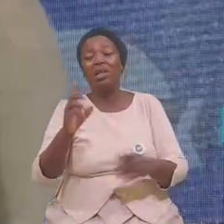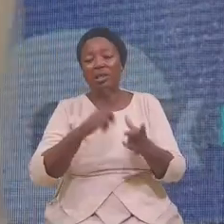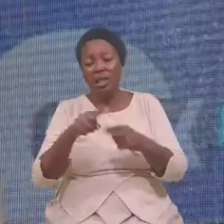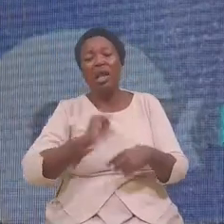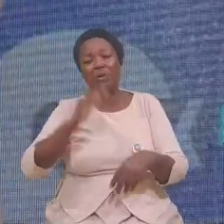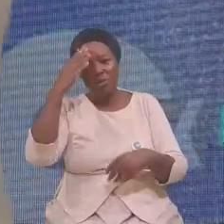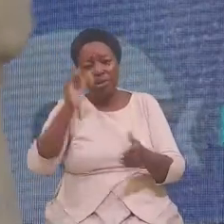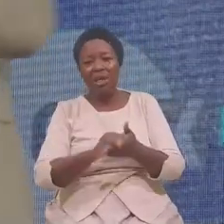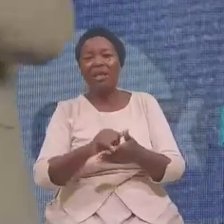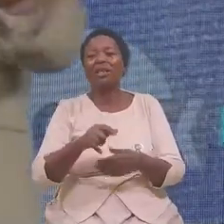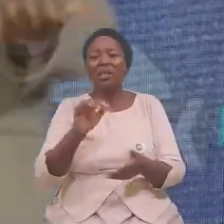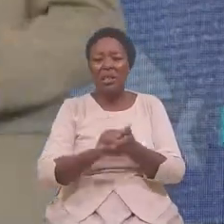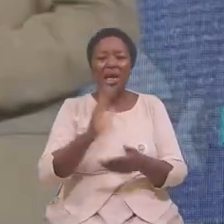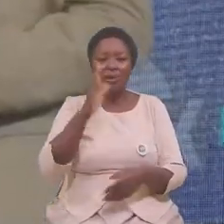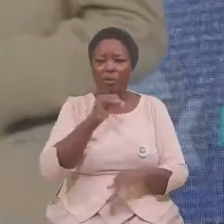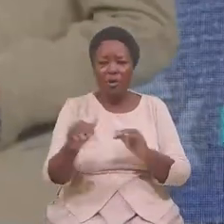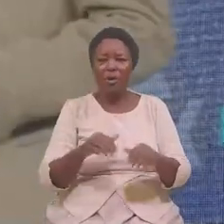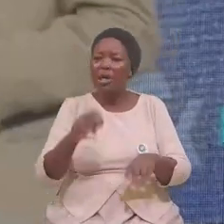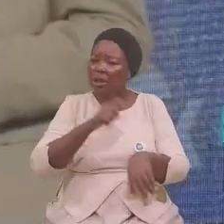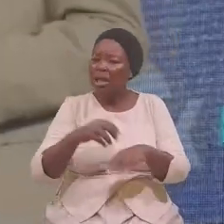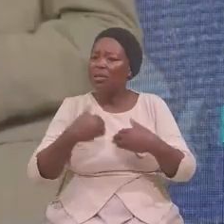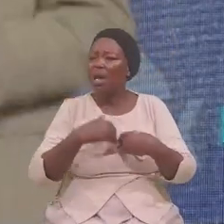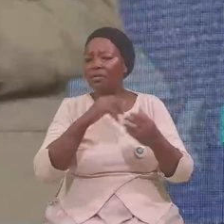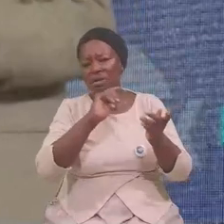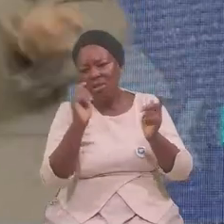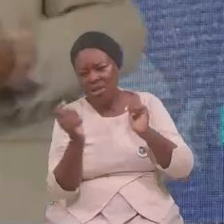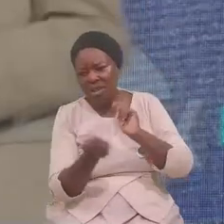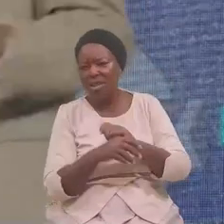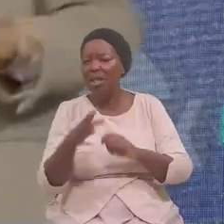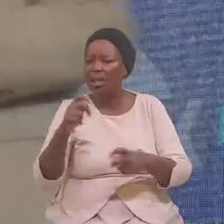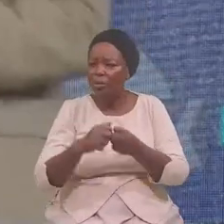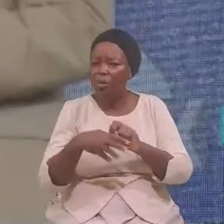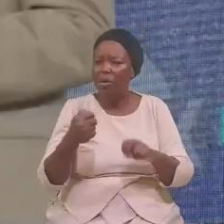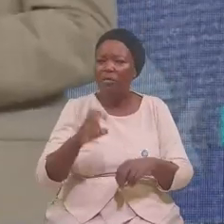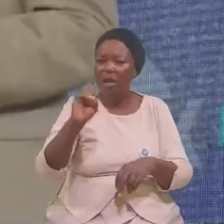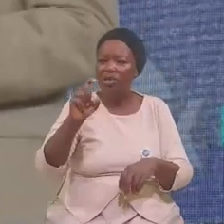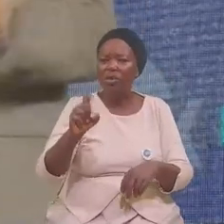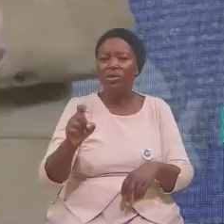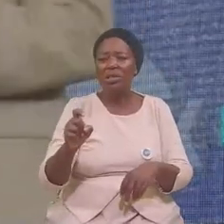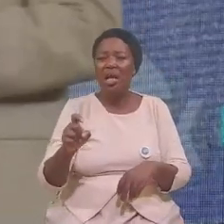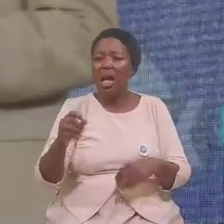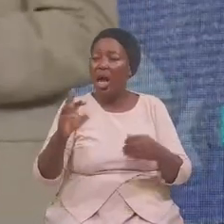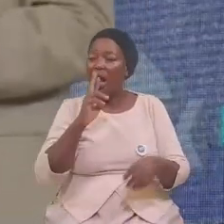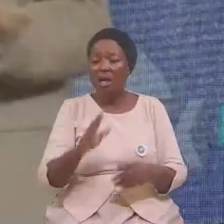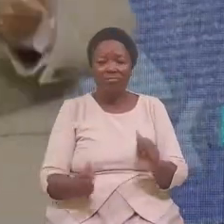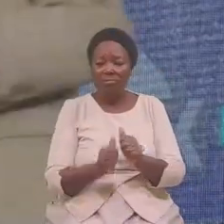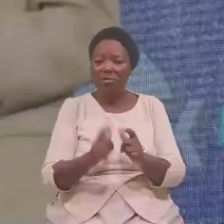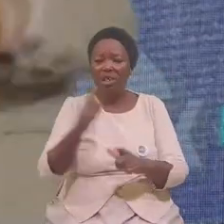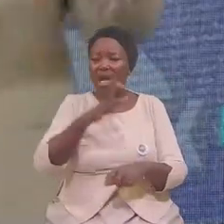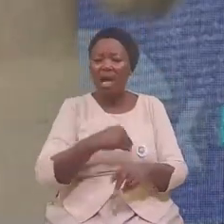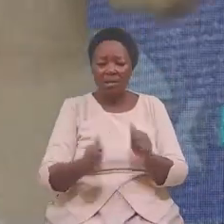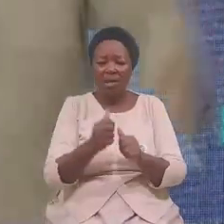sera fait. Les temps ont changé. Les problèmes d'Exode sont plus grands et plus élevés que